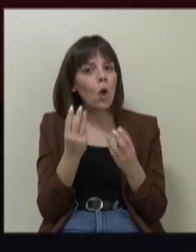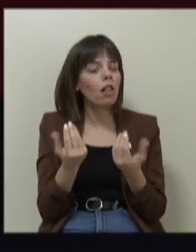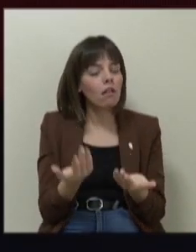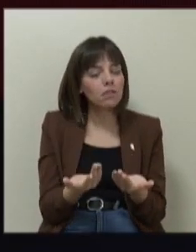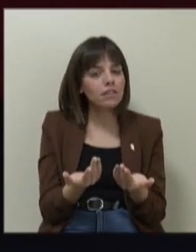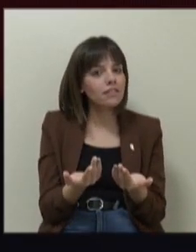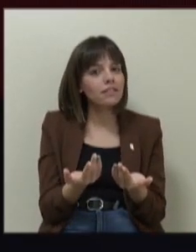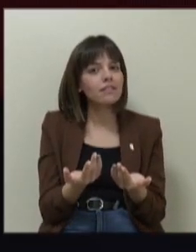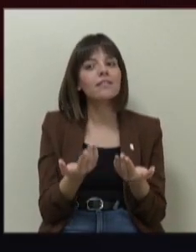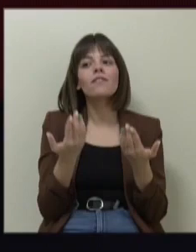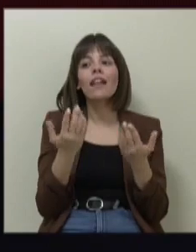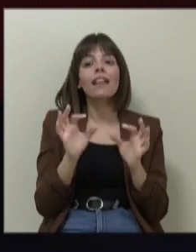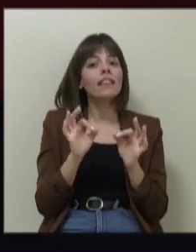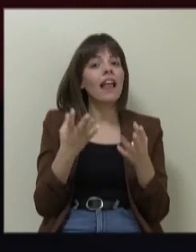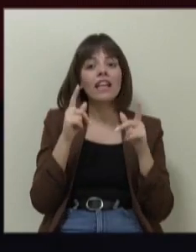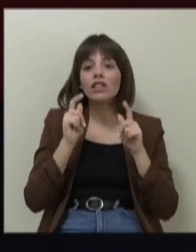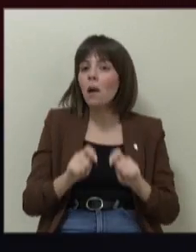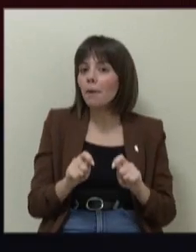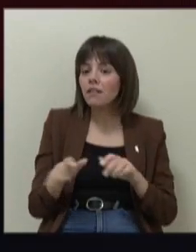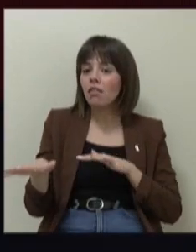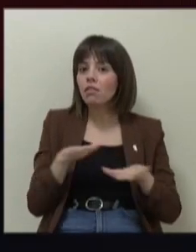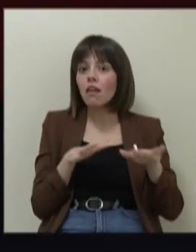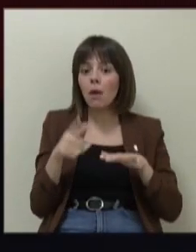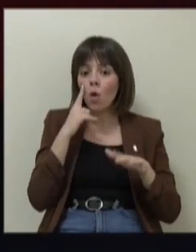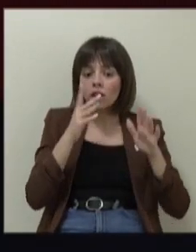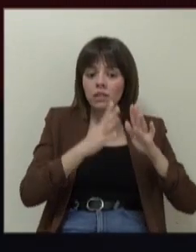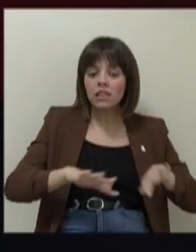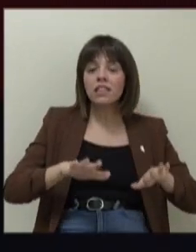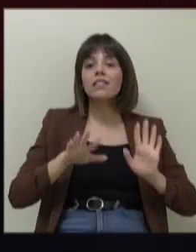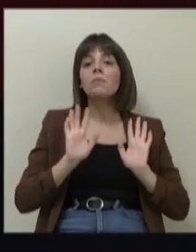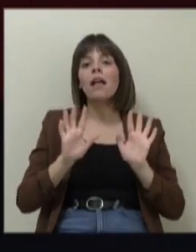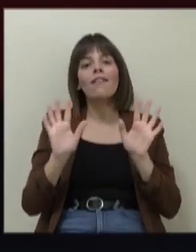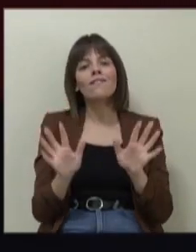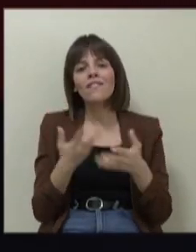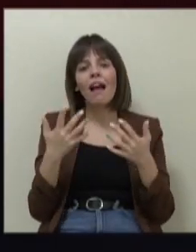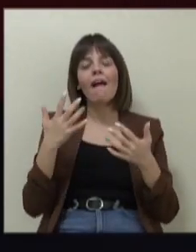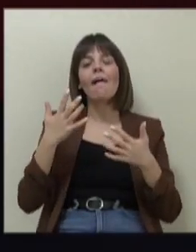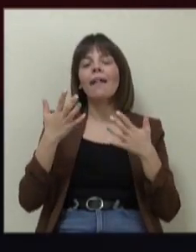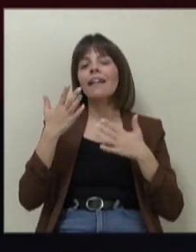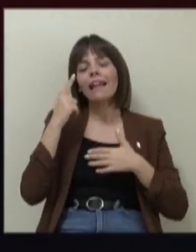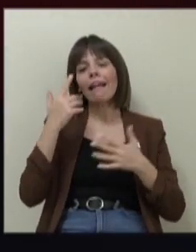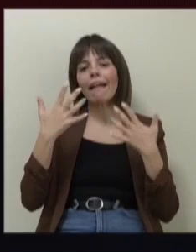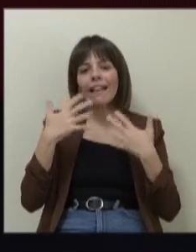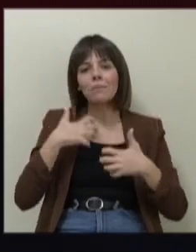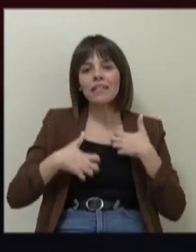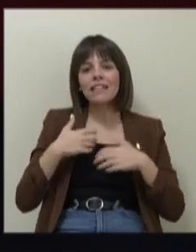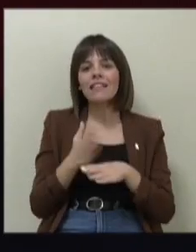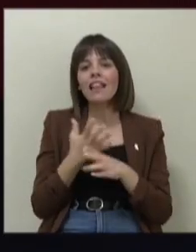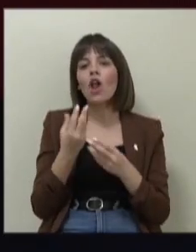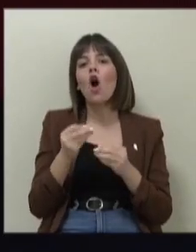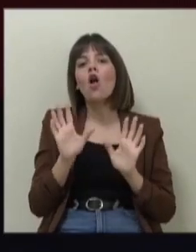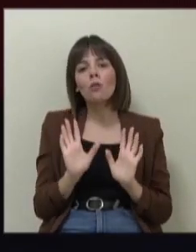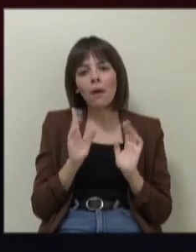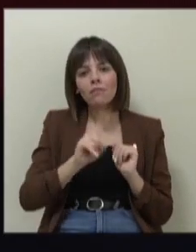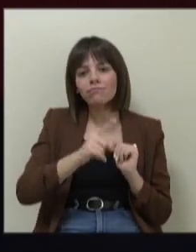ve ne yaparsak depremlerde yıkılmayan veya iklim krizine neden olmayan veya diğer